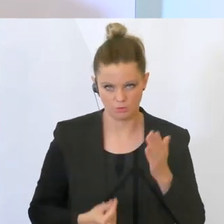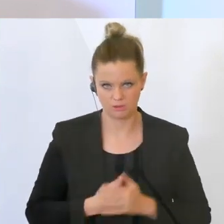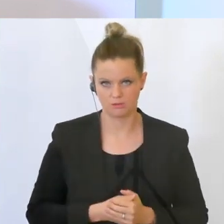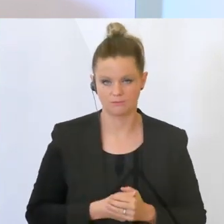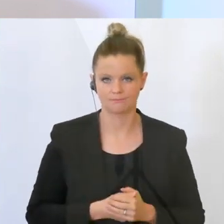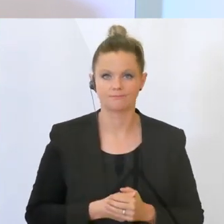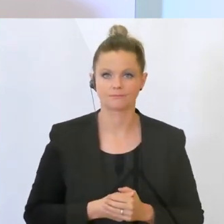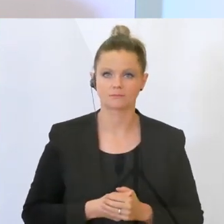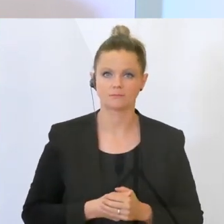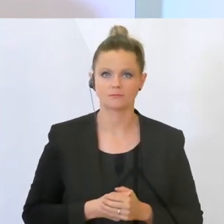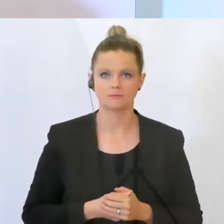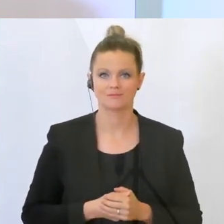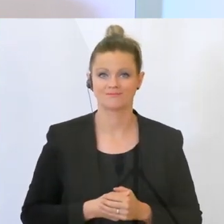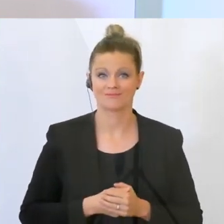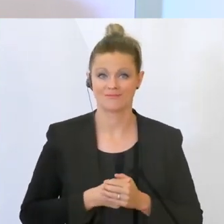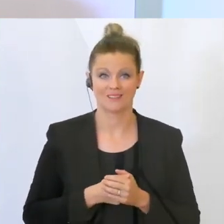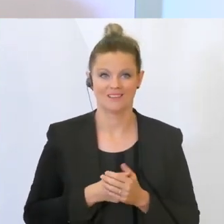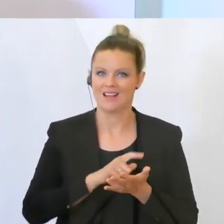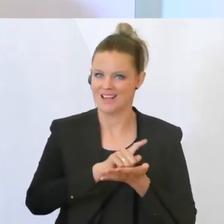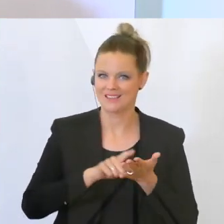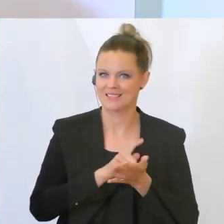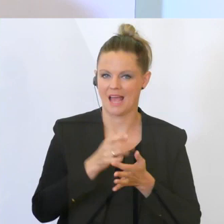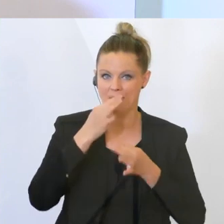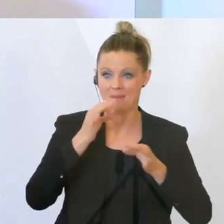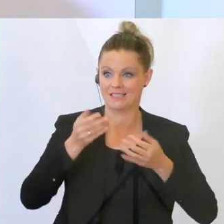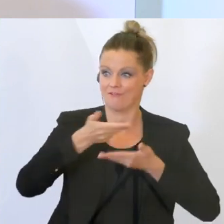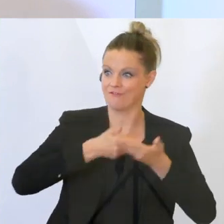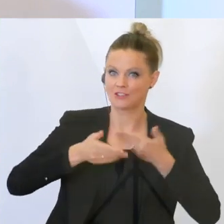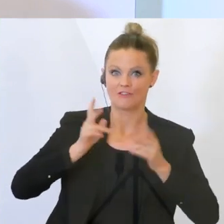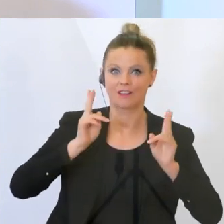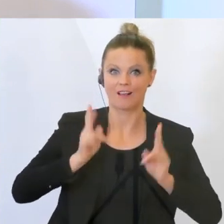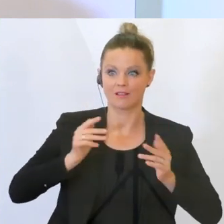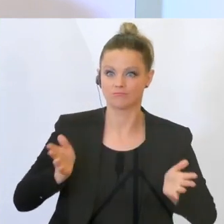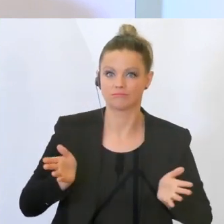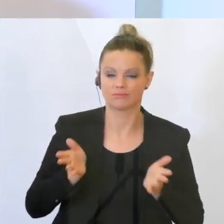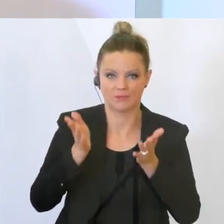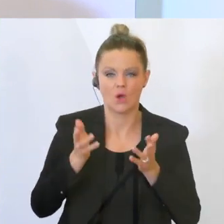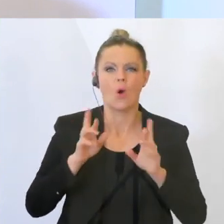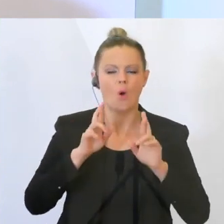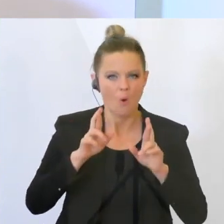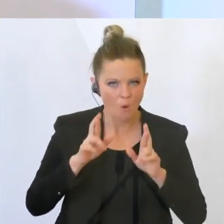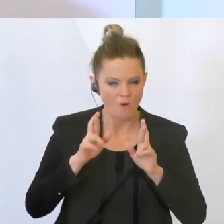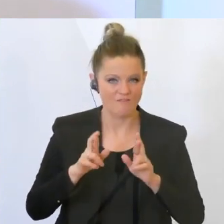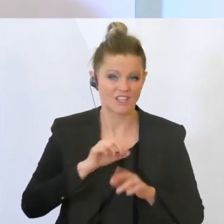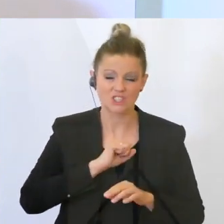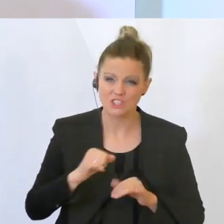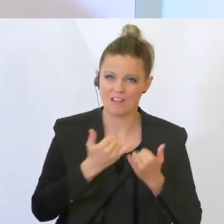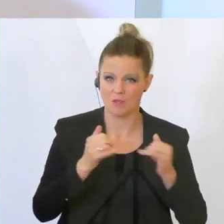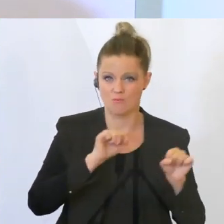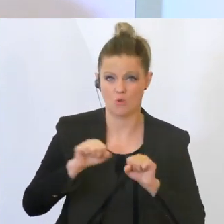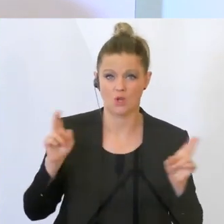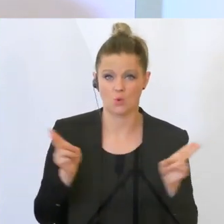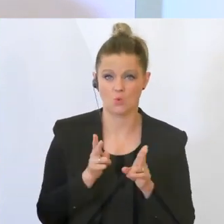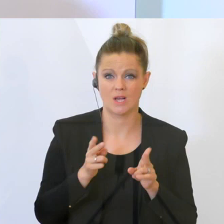wo wir zunehmend besser wirtschaften können. Und ich hoffe, dass wir auch so schnell wie möglich aus der Kurzarbeit rauskommen. Weil man